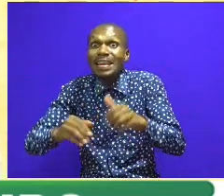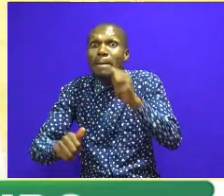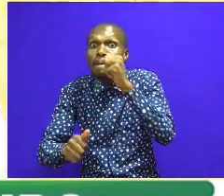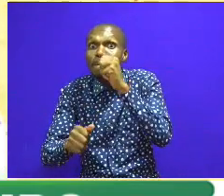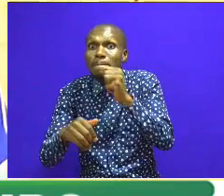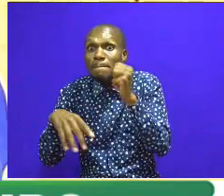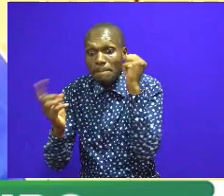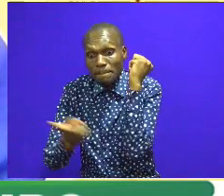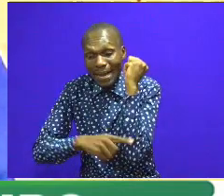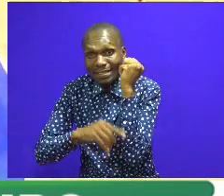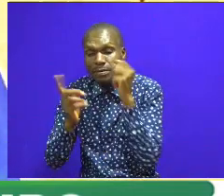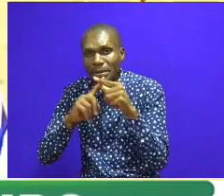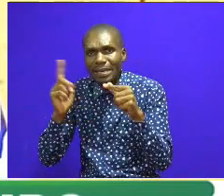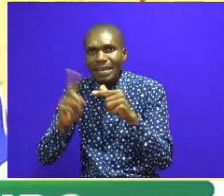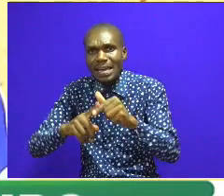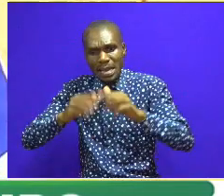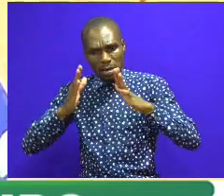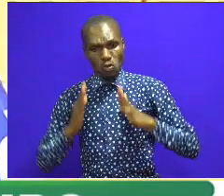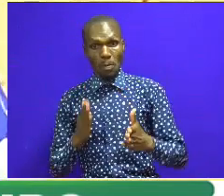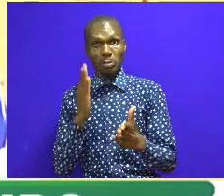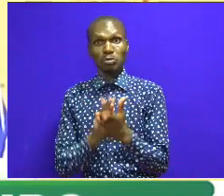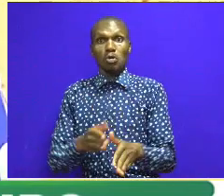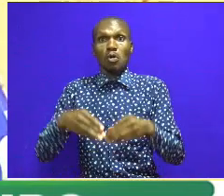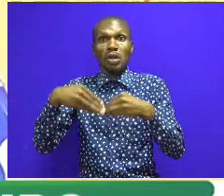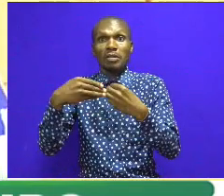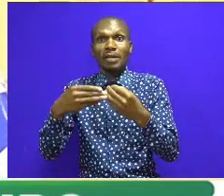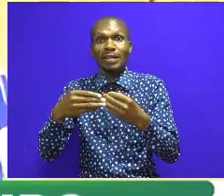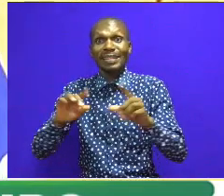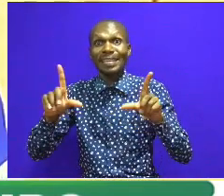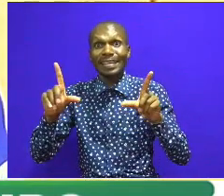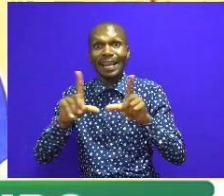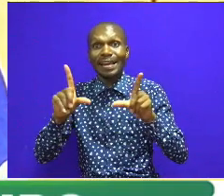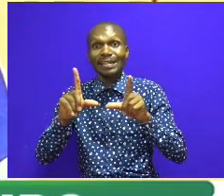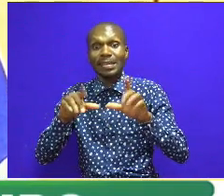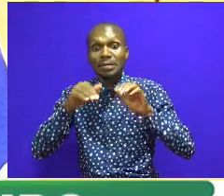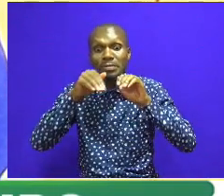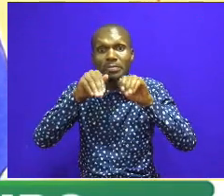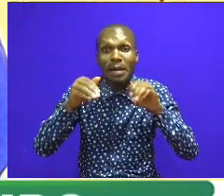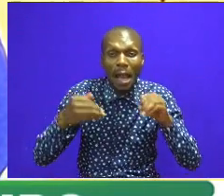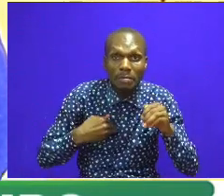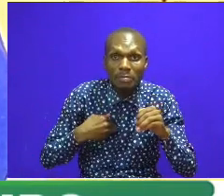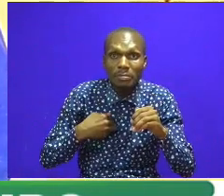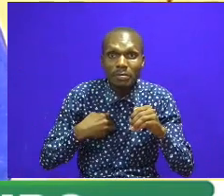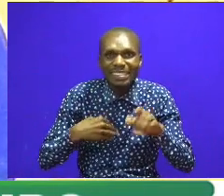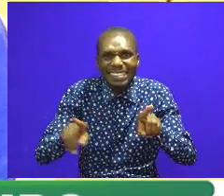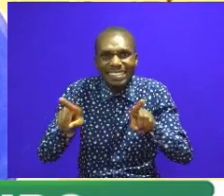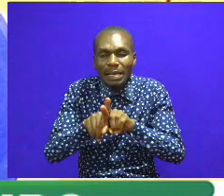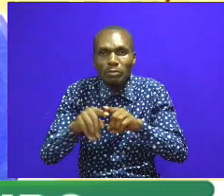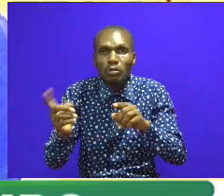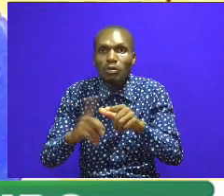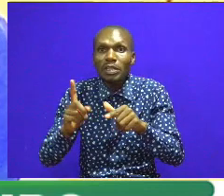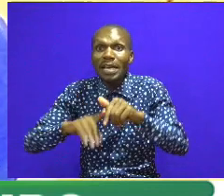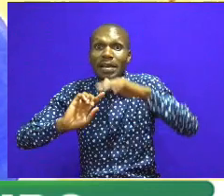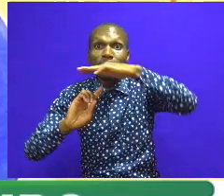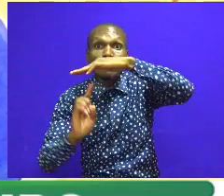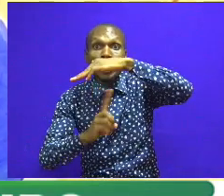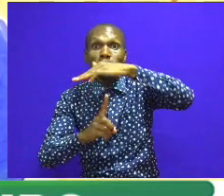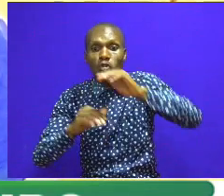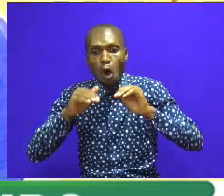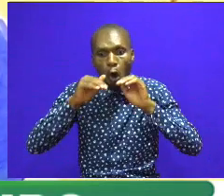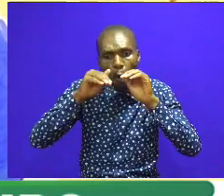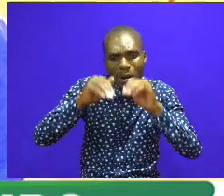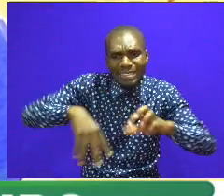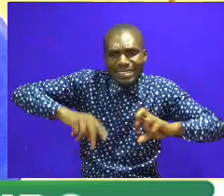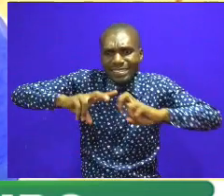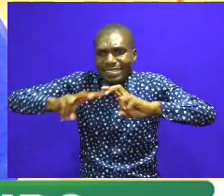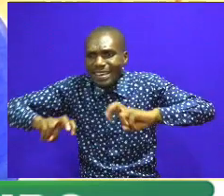Egera abanyo liyaki ya obo. Balite nyubo ni mbubu hapo. Mbagu wati title diti ya isa. Ero richino. Ekina kina apirite gamente soime. Minister of Land. Ita kuchungu